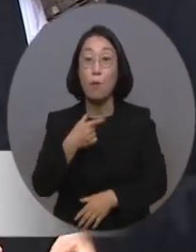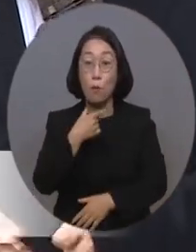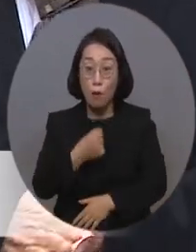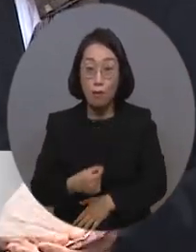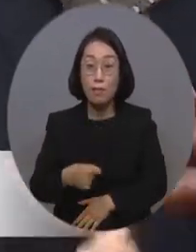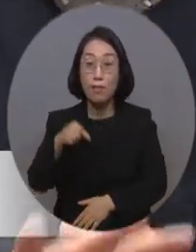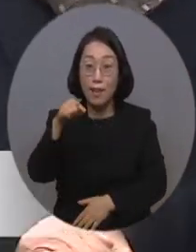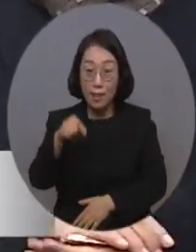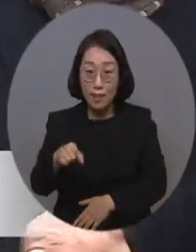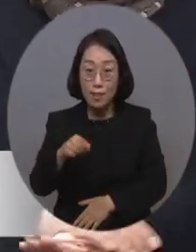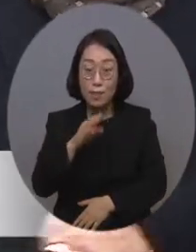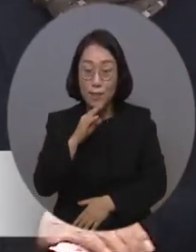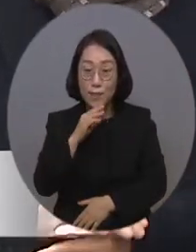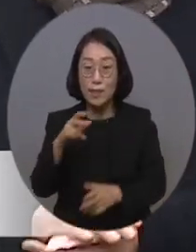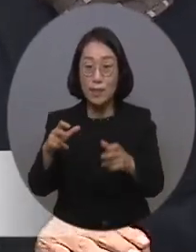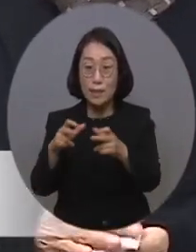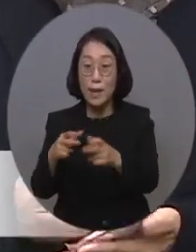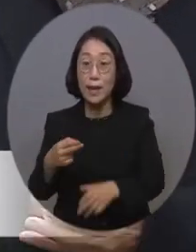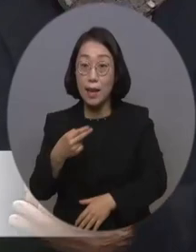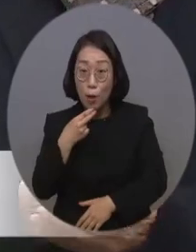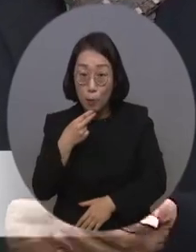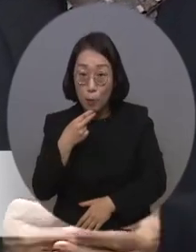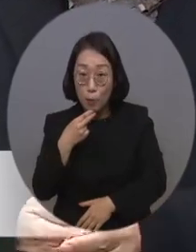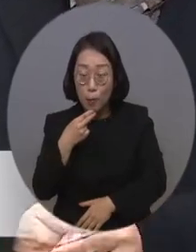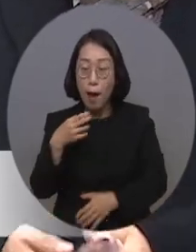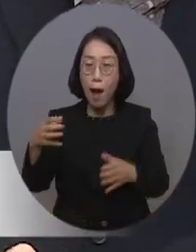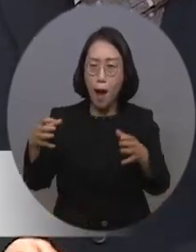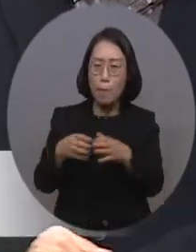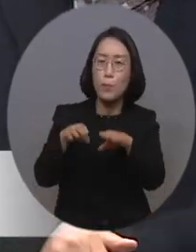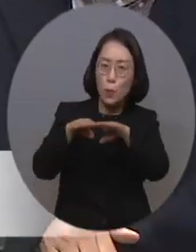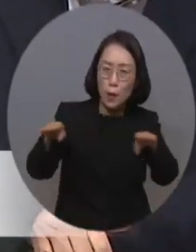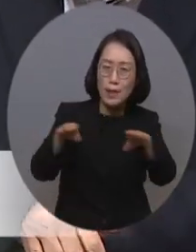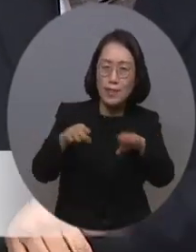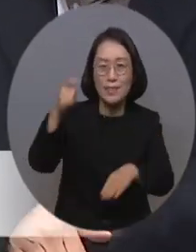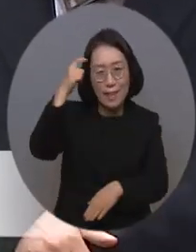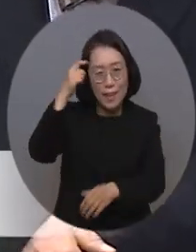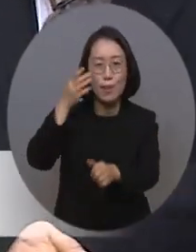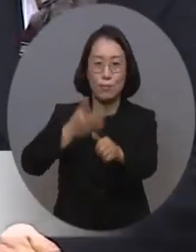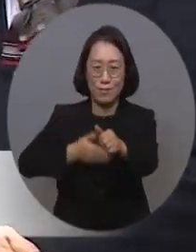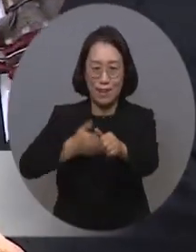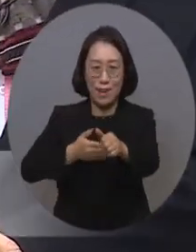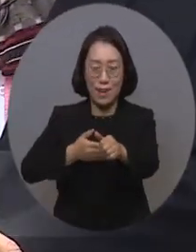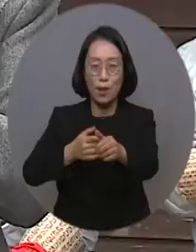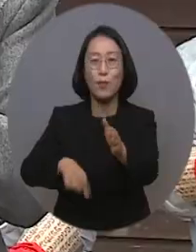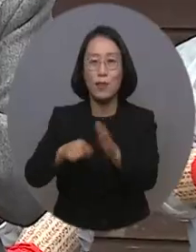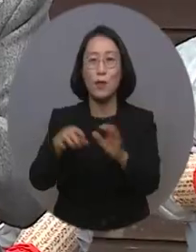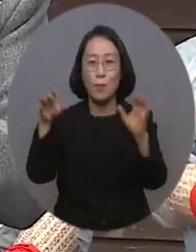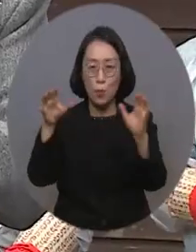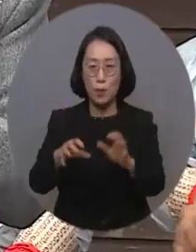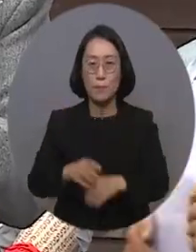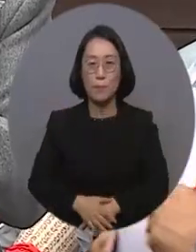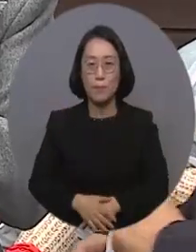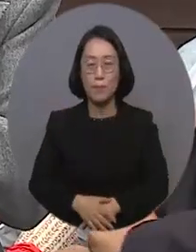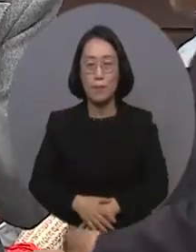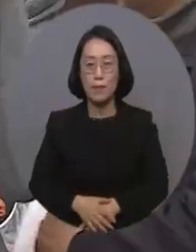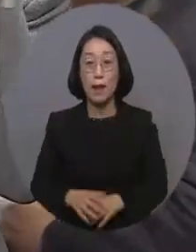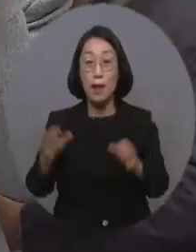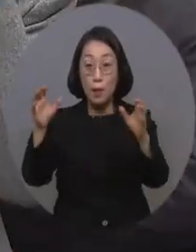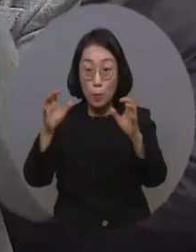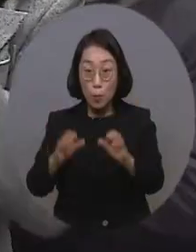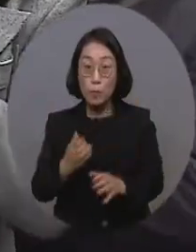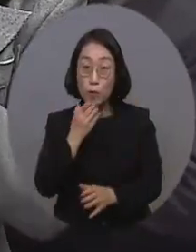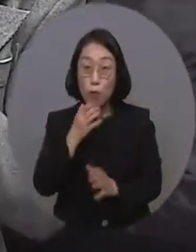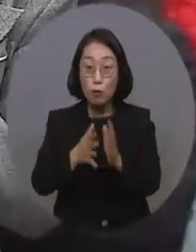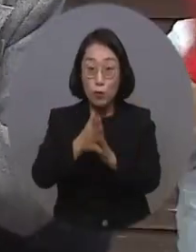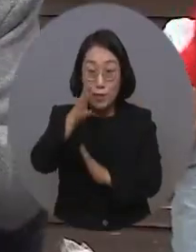한다는 것을 비장애인과 같이 생각해 주십사 하는 뜻에서 이런 행사를 하고 있습니다. 이날 행사에는